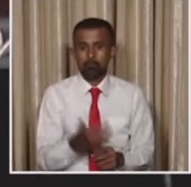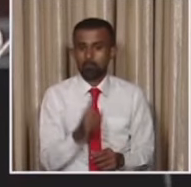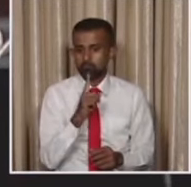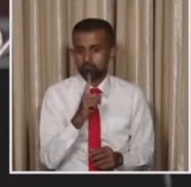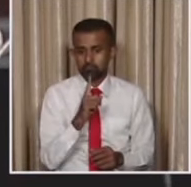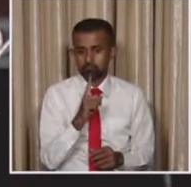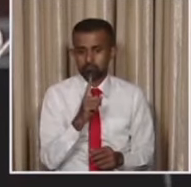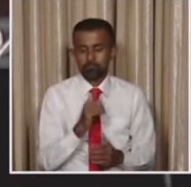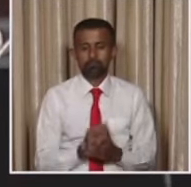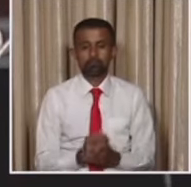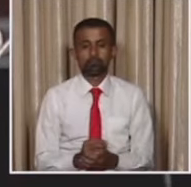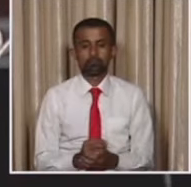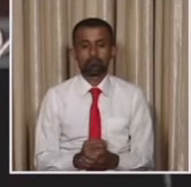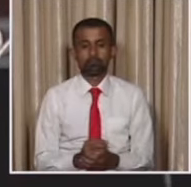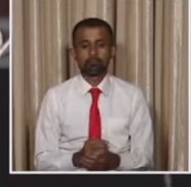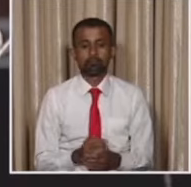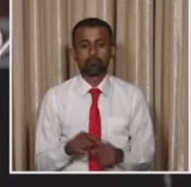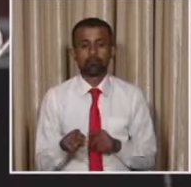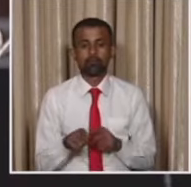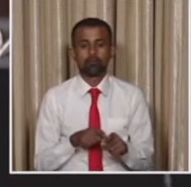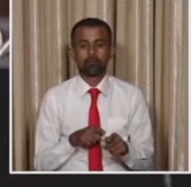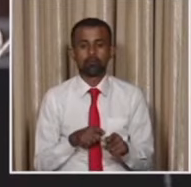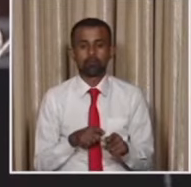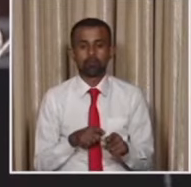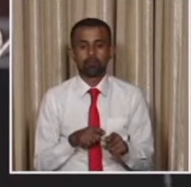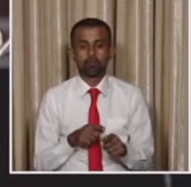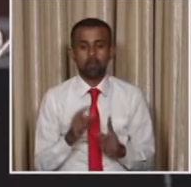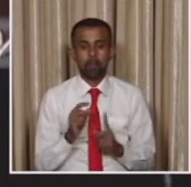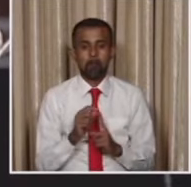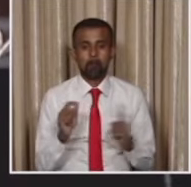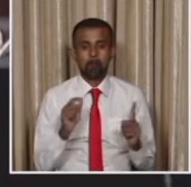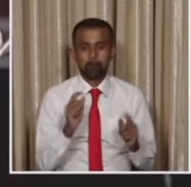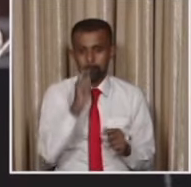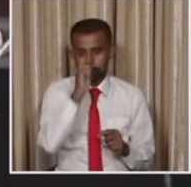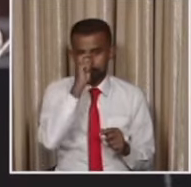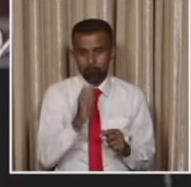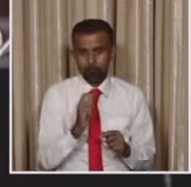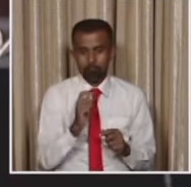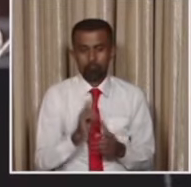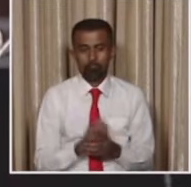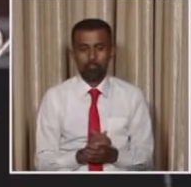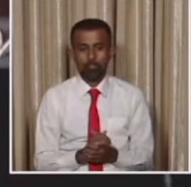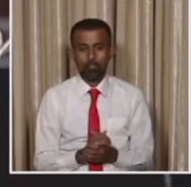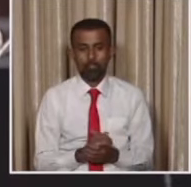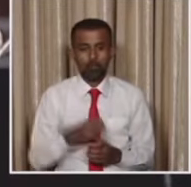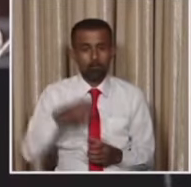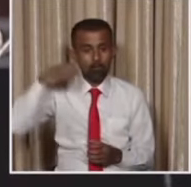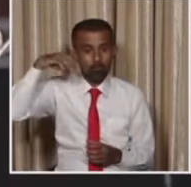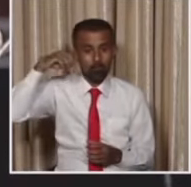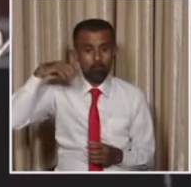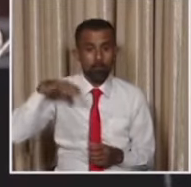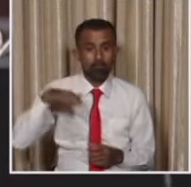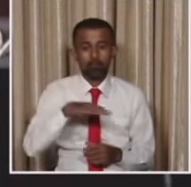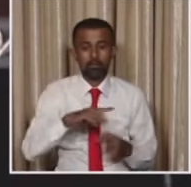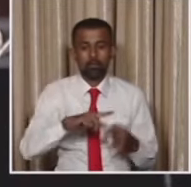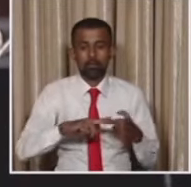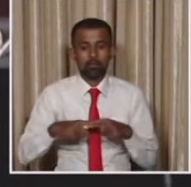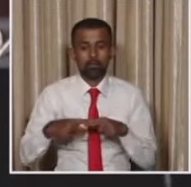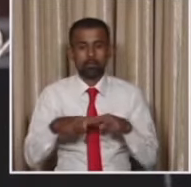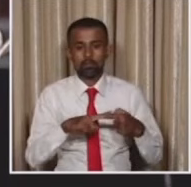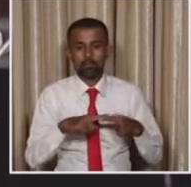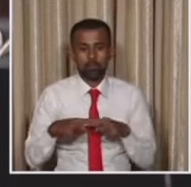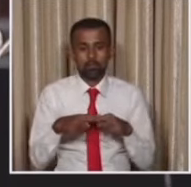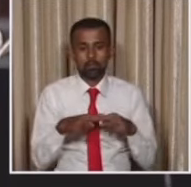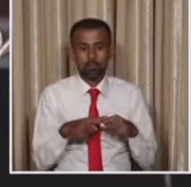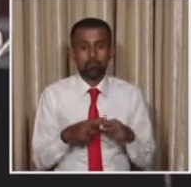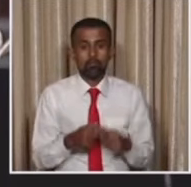කියලා අපි දකිනවා. ඒ වගේම ගරු මුලාසනාරුඩ මන්ත්‍රීතුමනි, මේ විදුලි බල ක්ෂේත්‍රයේ තරංකාරීත්වය ඇති කිරීම